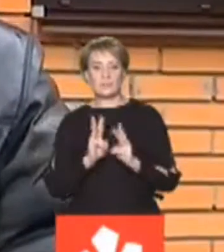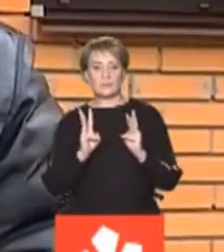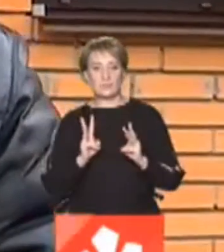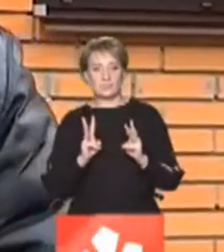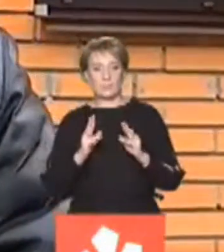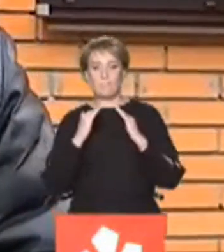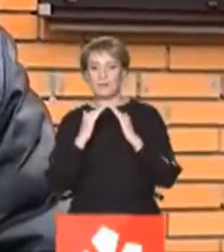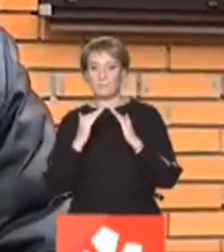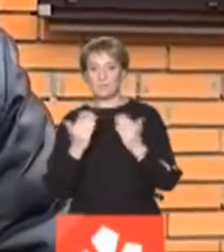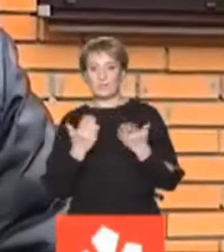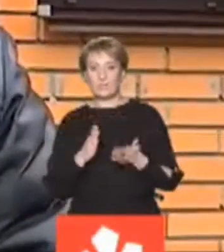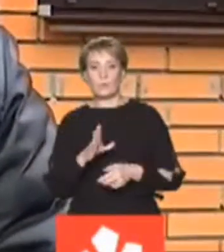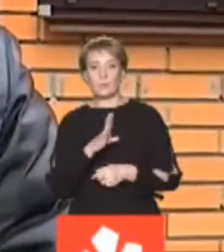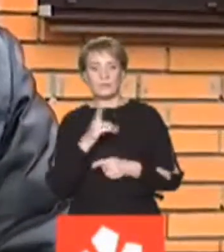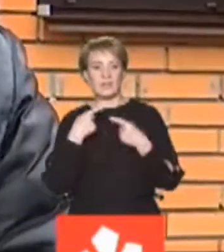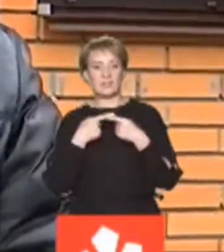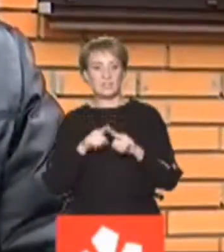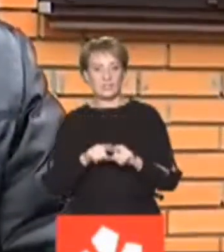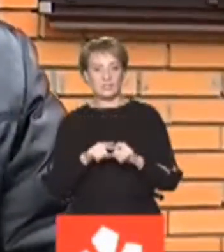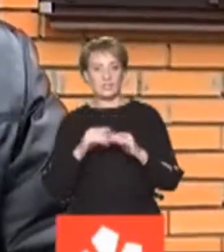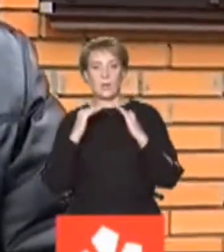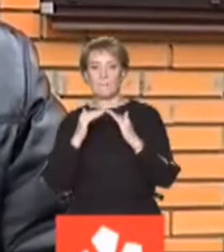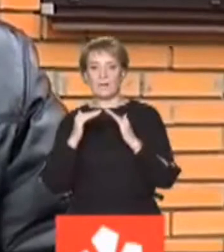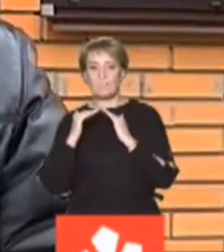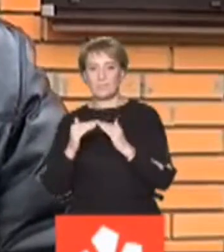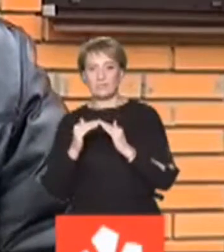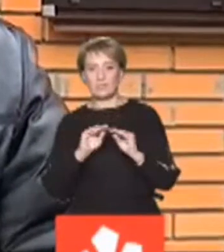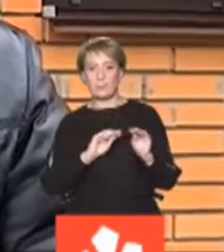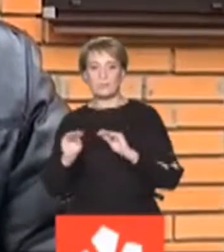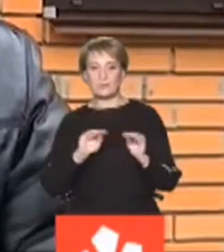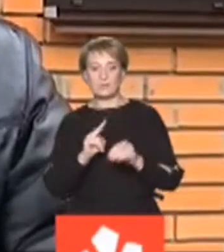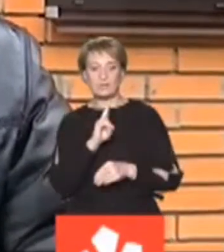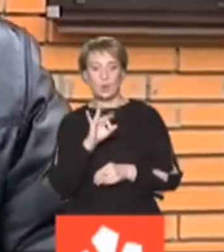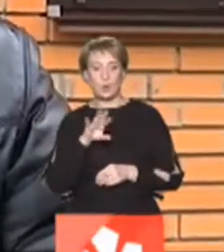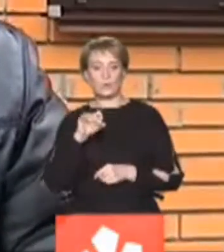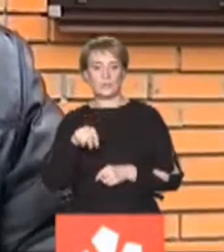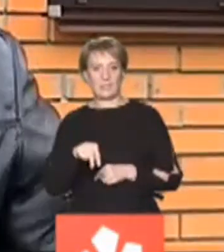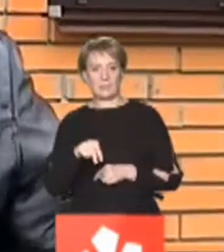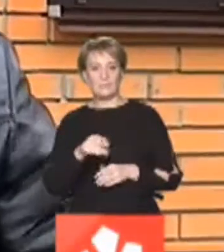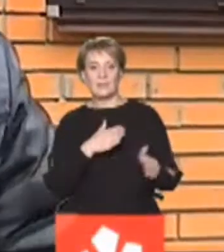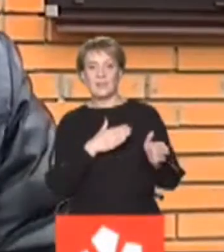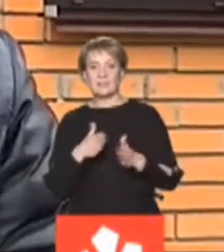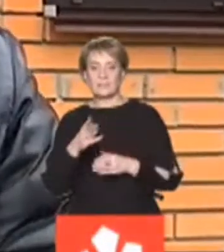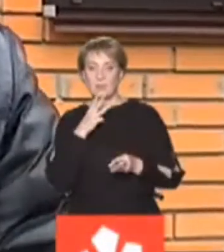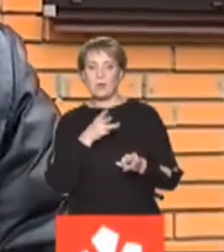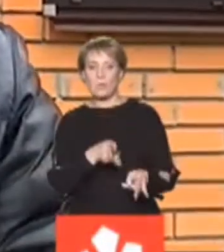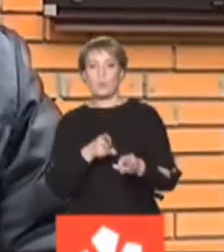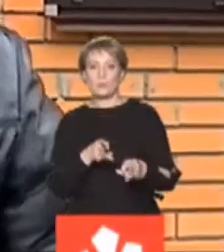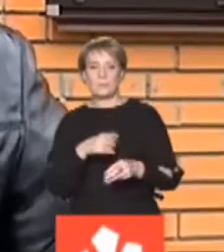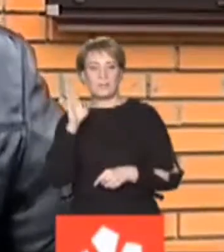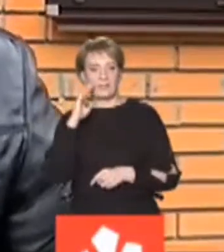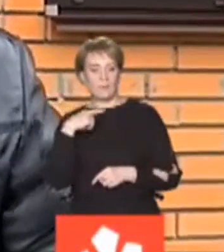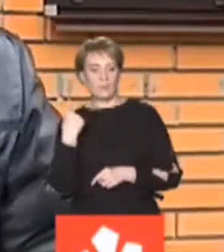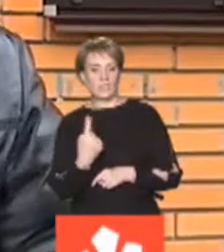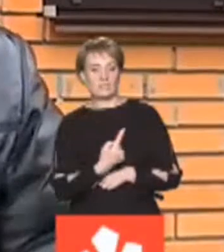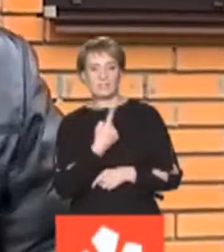приміщення, в якому я був, ви бачили, це технічне приміщення, там споруджений був котел, тобто система обігріву. Вона на водній циркуляції і